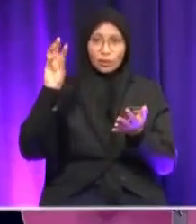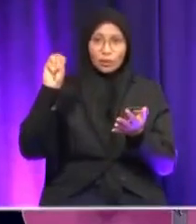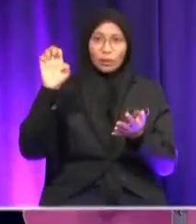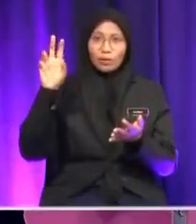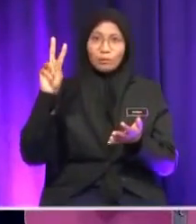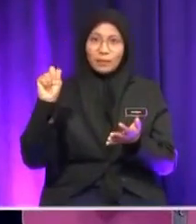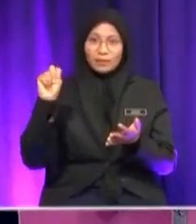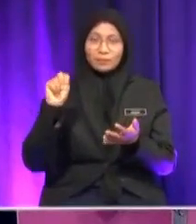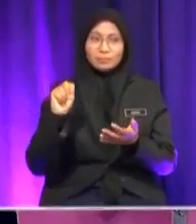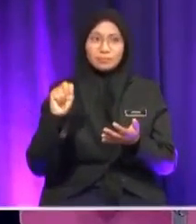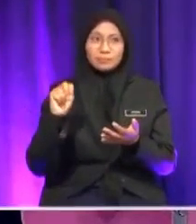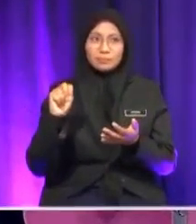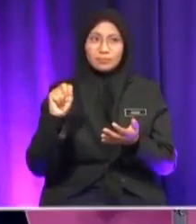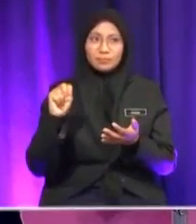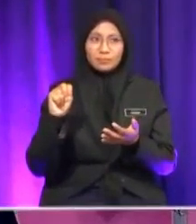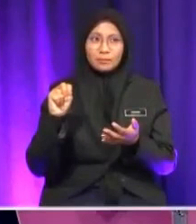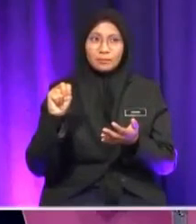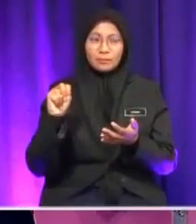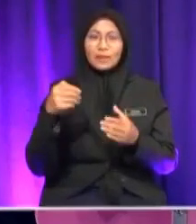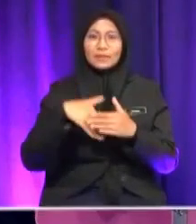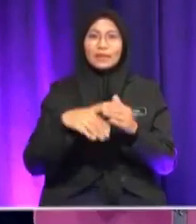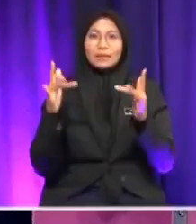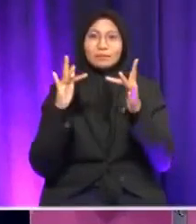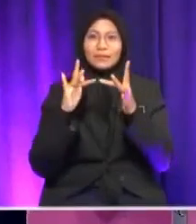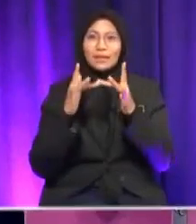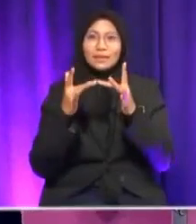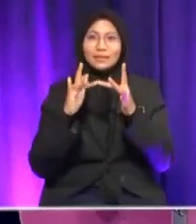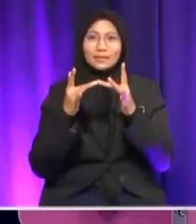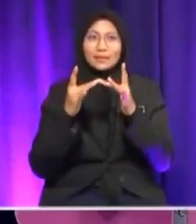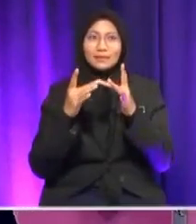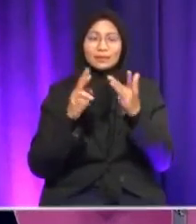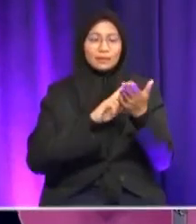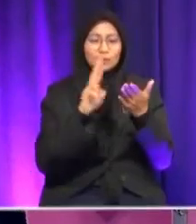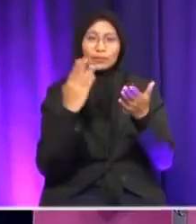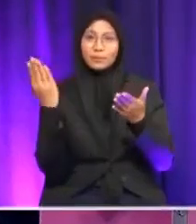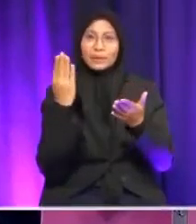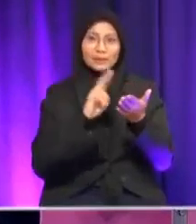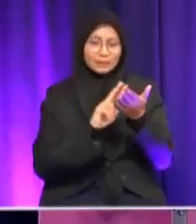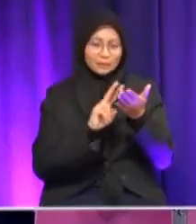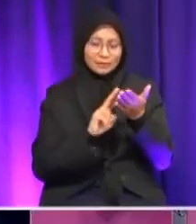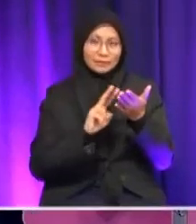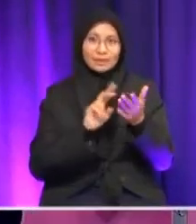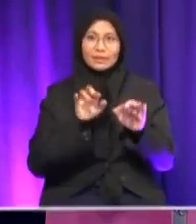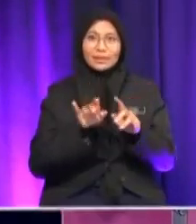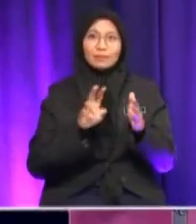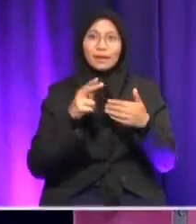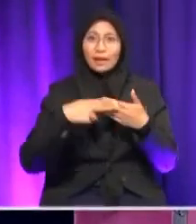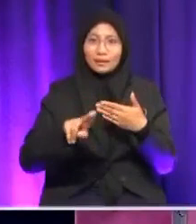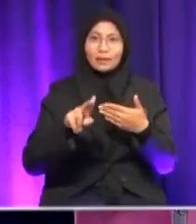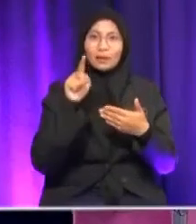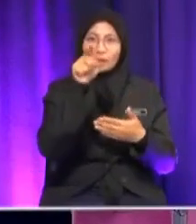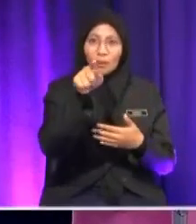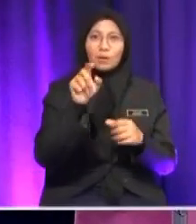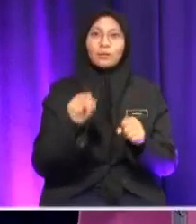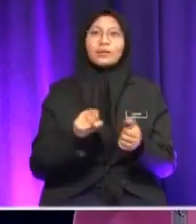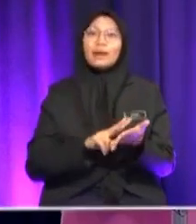Selalunya pelanggan akan, terutamanya dalam talian, selalunya akan ada pelanggan yang memberi komen. Kita kena baca komen tersebut. Okey, dan